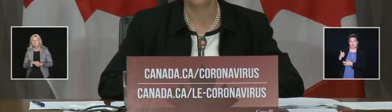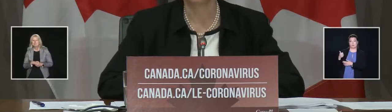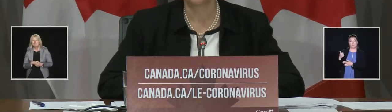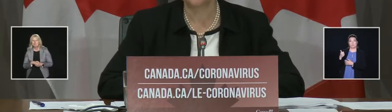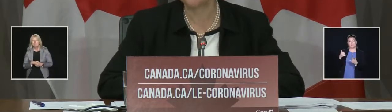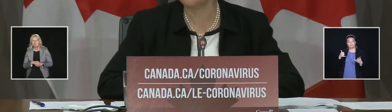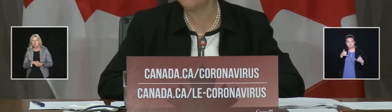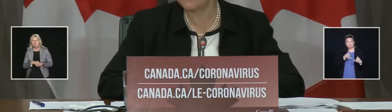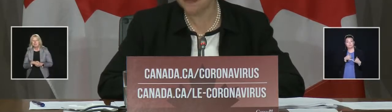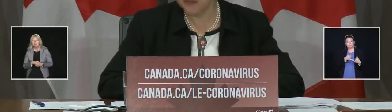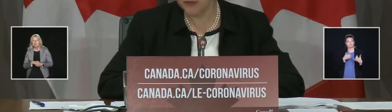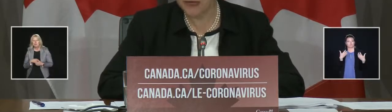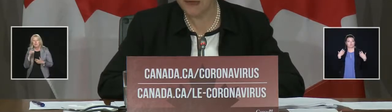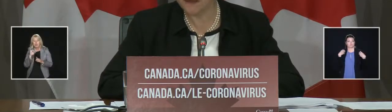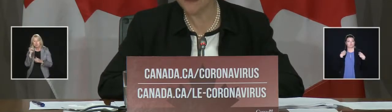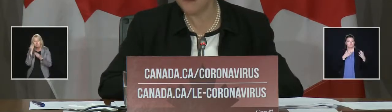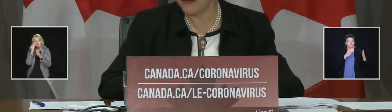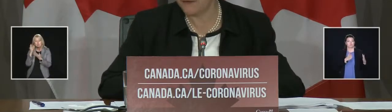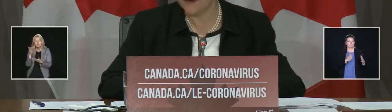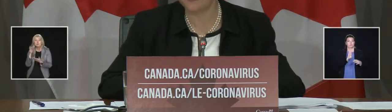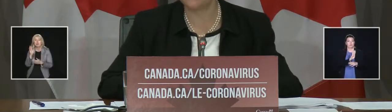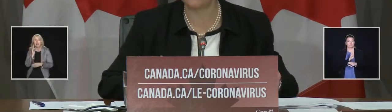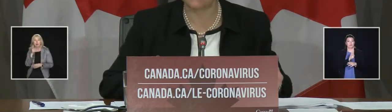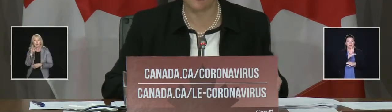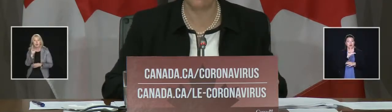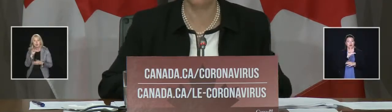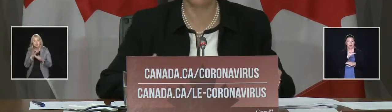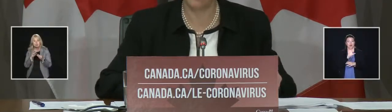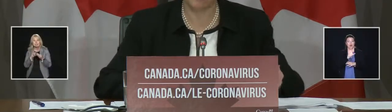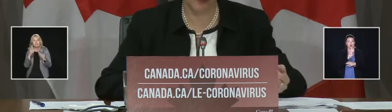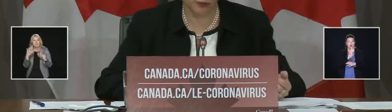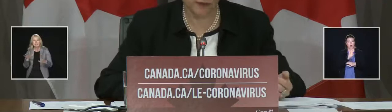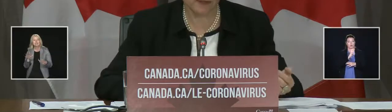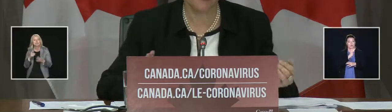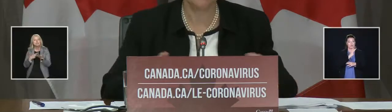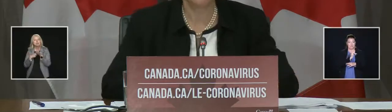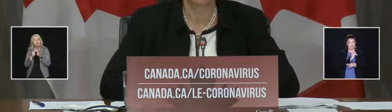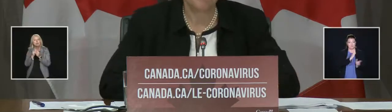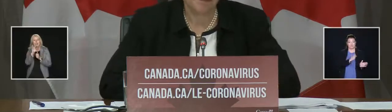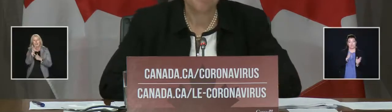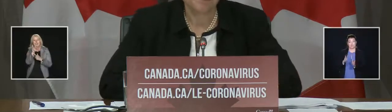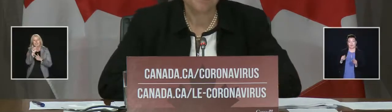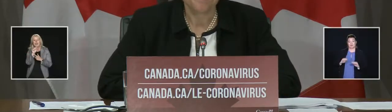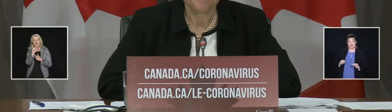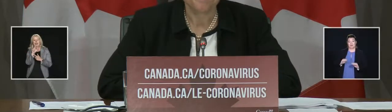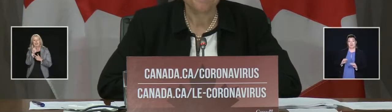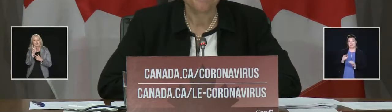Lutsky et le ministre Blair a fait la même chose.